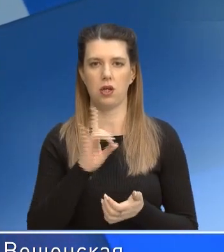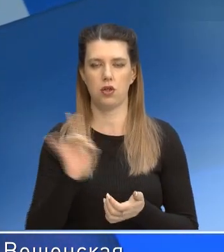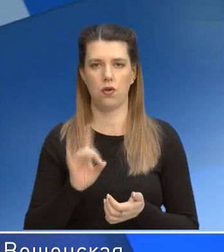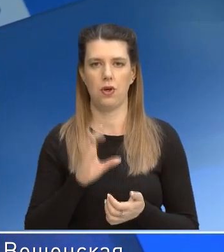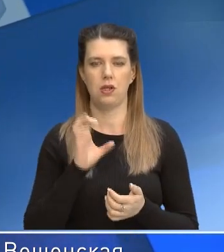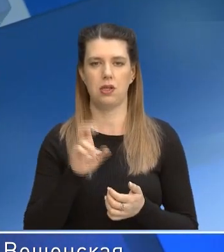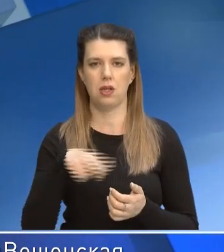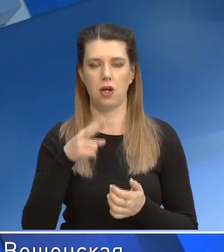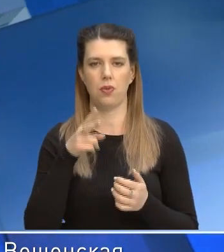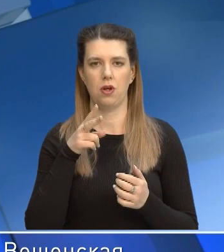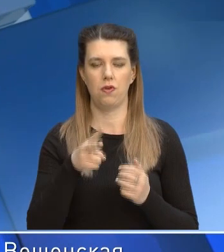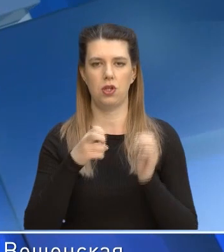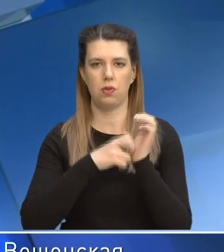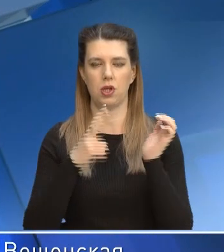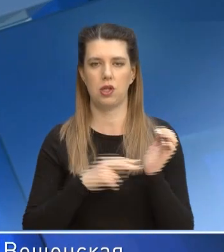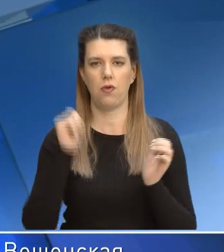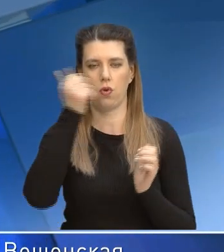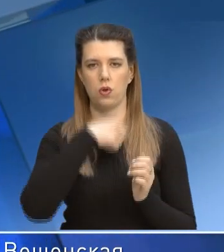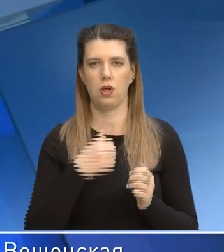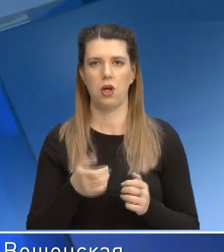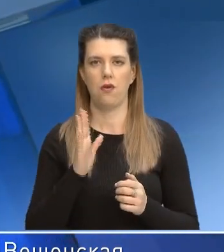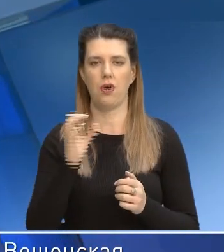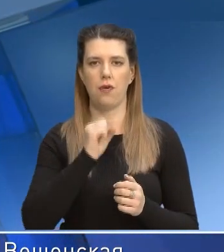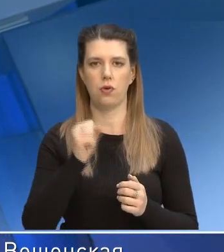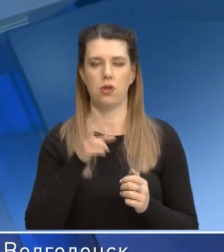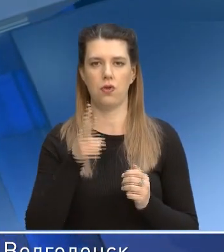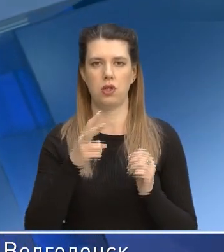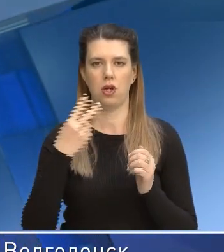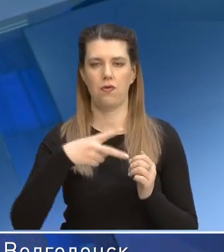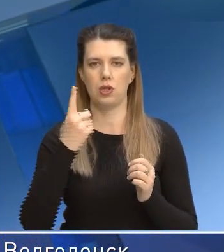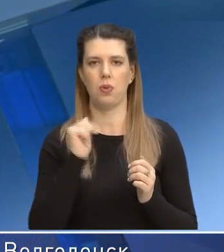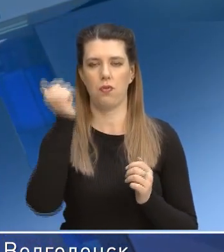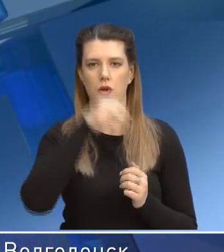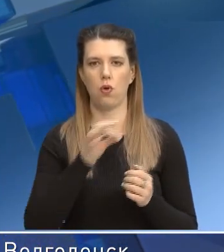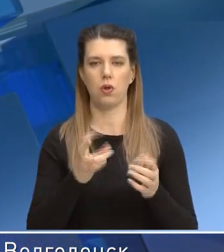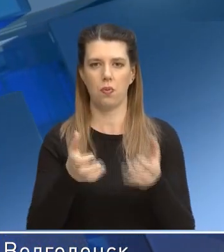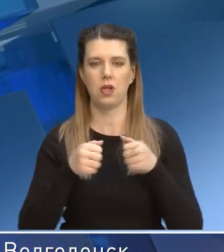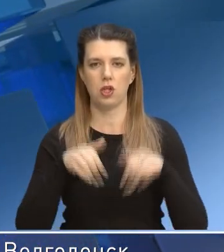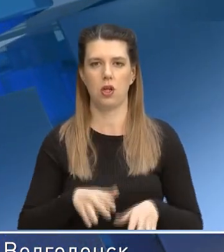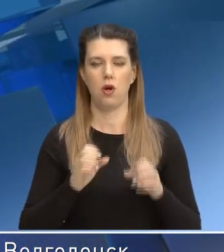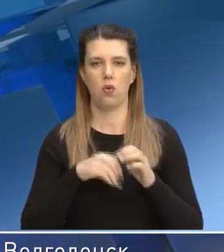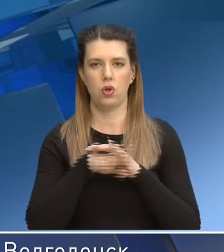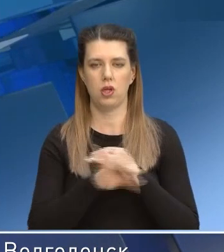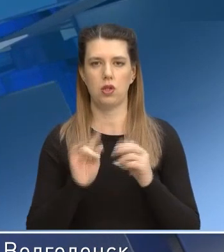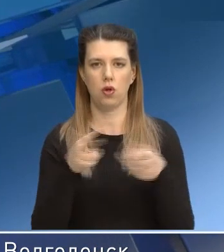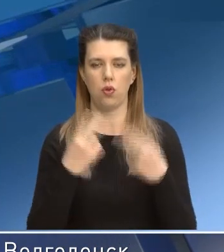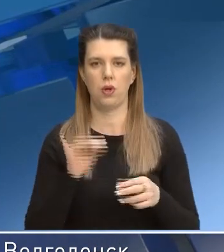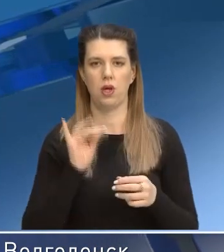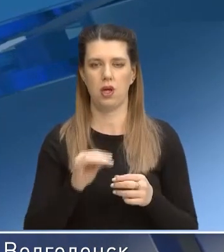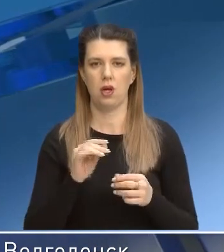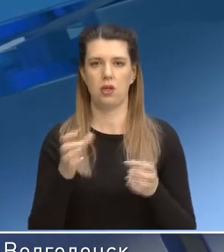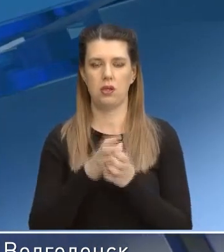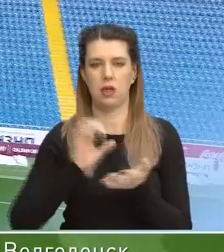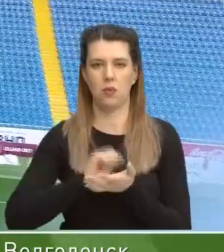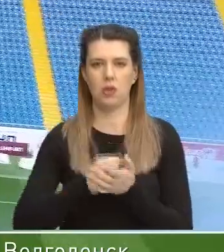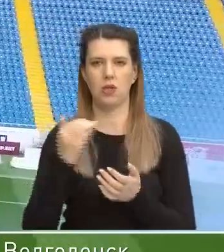«Ростов» с декабря 2017 года. В августе 2021 он принял решение покинуть клуб и сосредоточиться